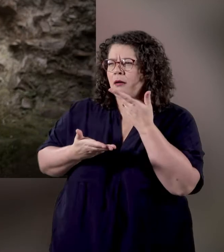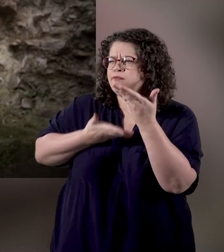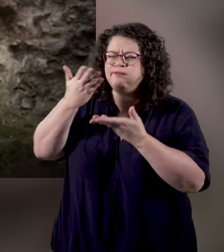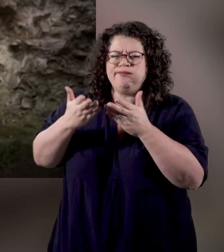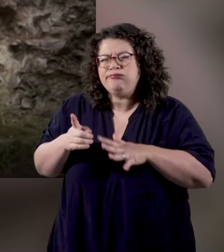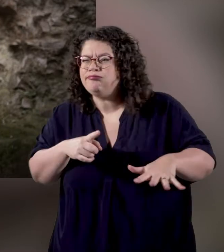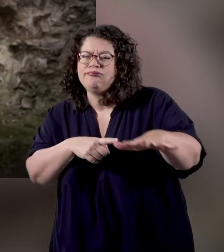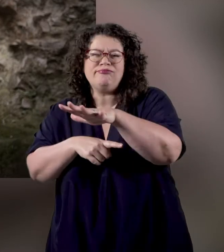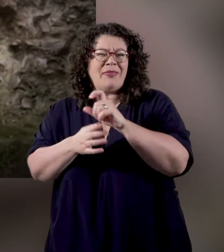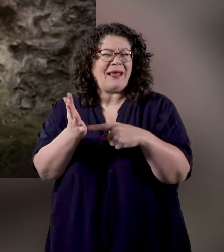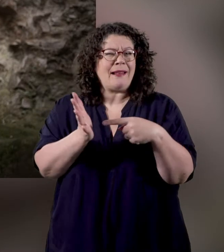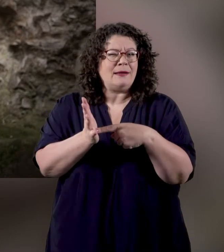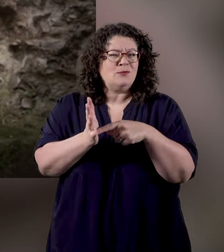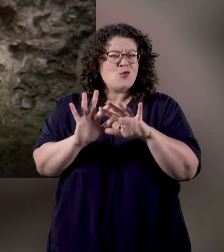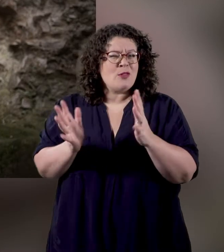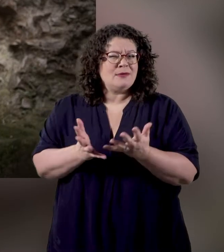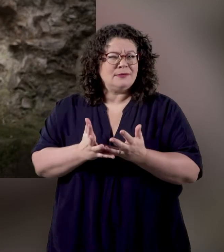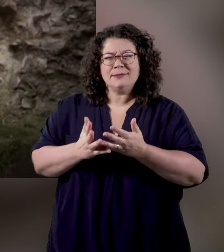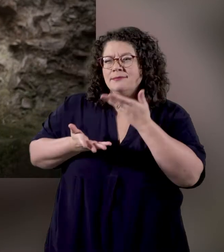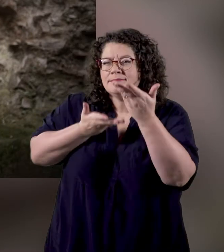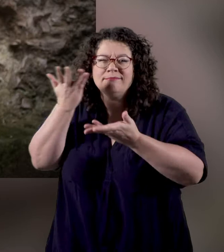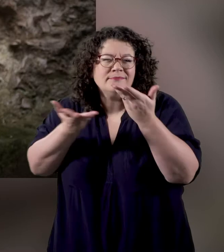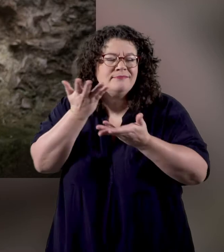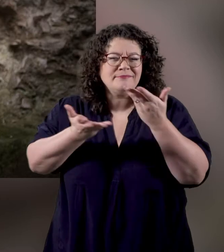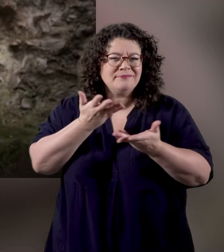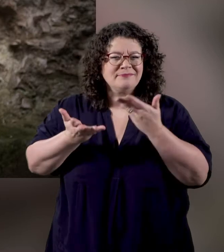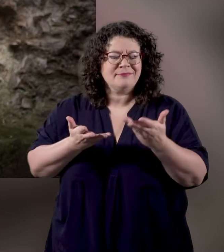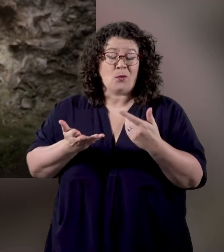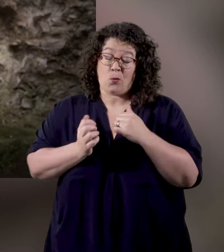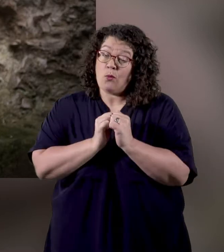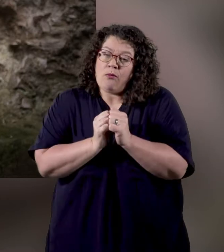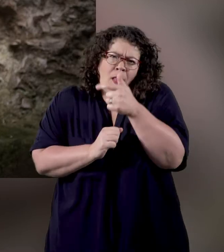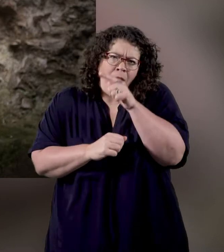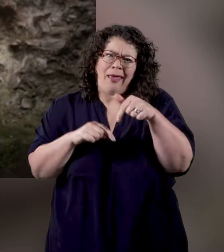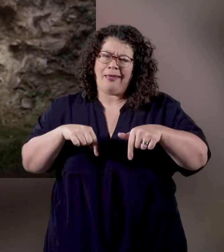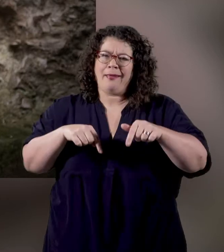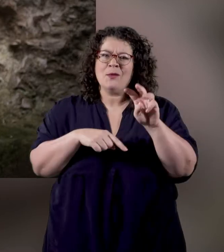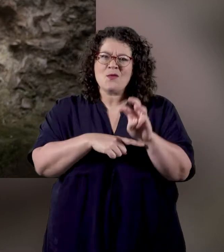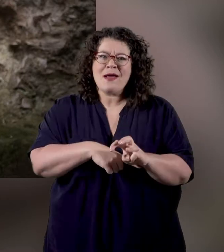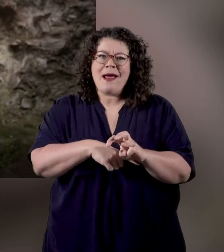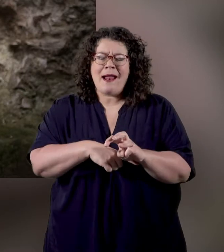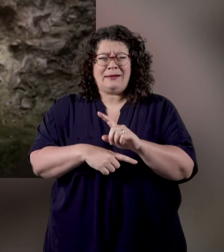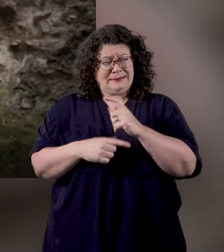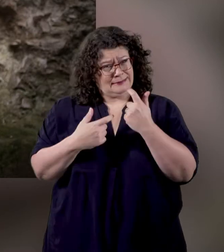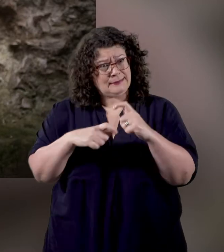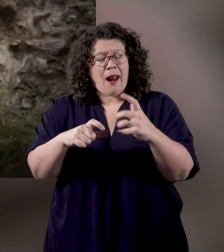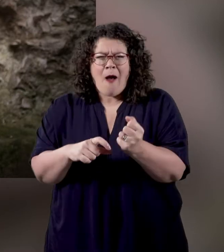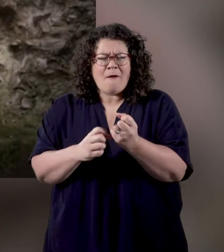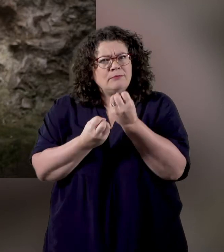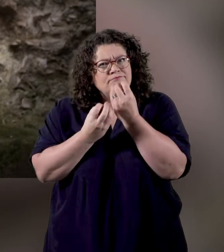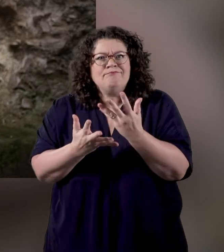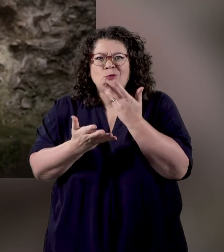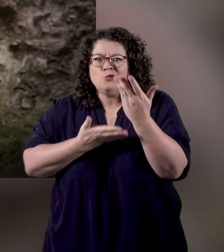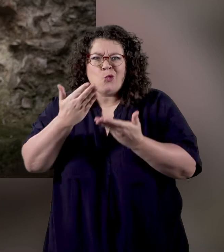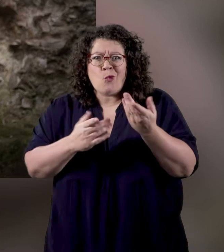ei dysgydieithau dros ledled y byd Celtaidd. Ac ni'n lwcus iawn yng Nghymru, achos mae rhai o'i